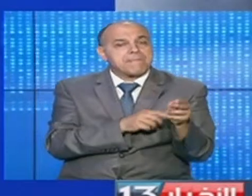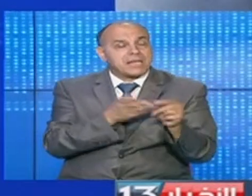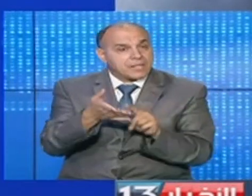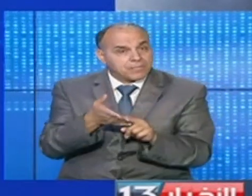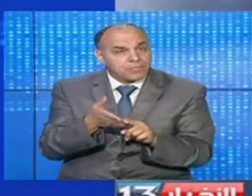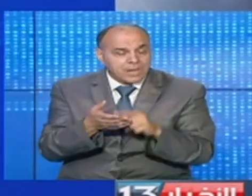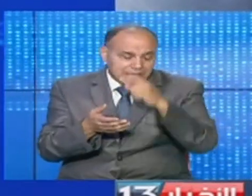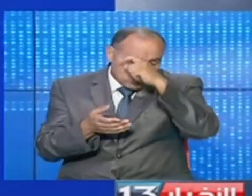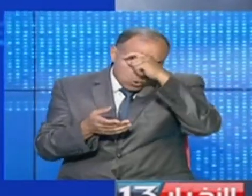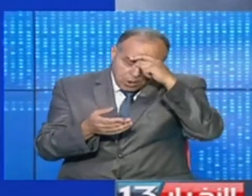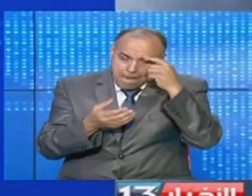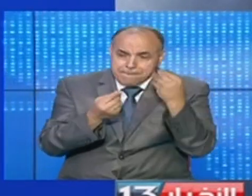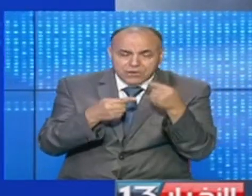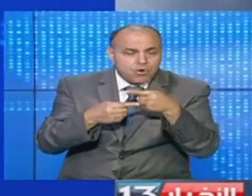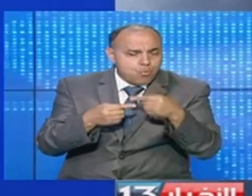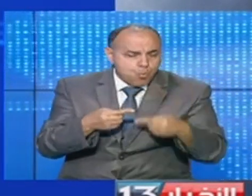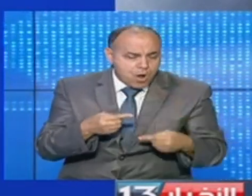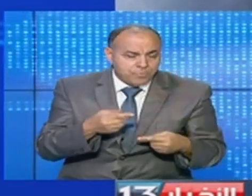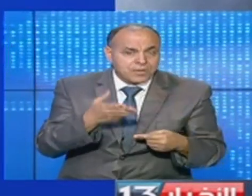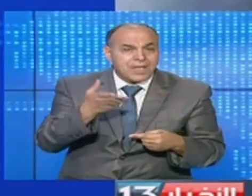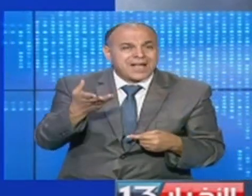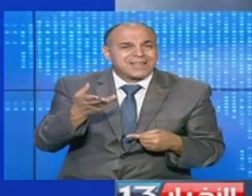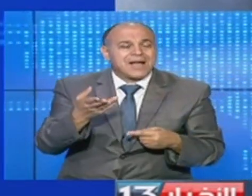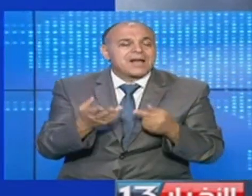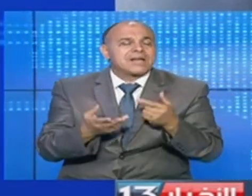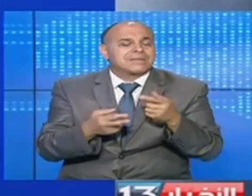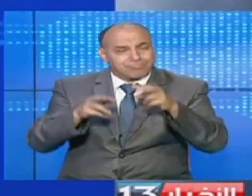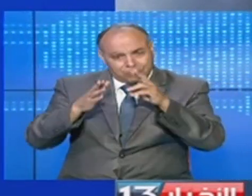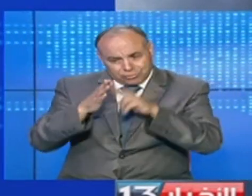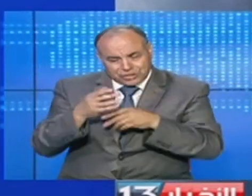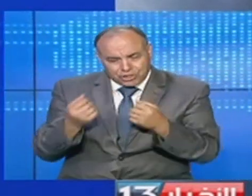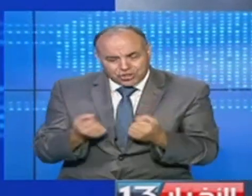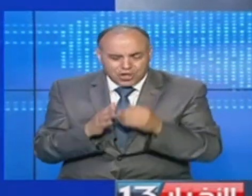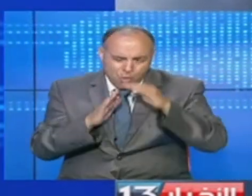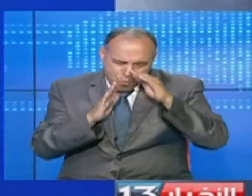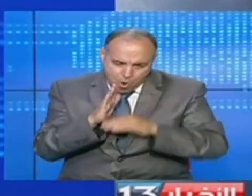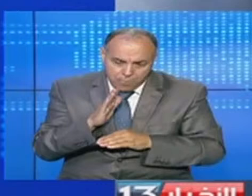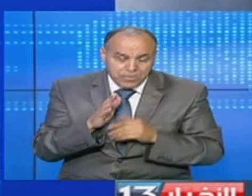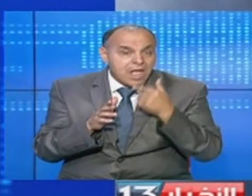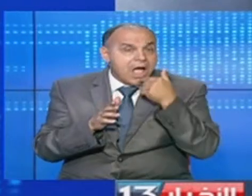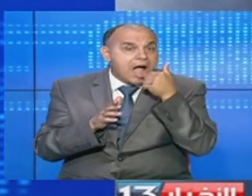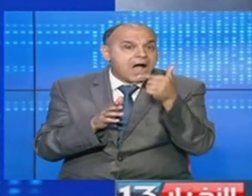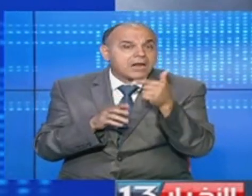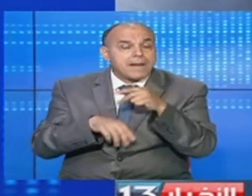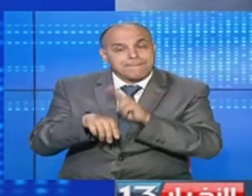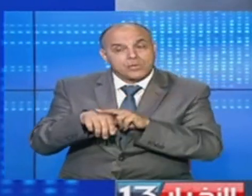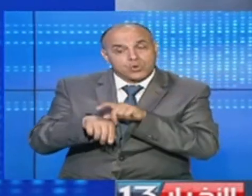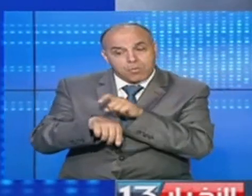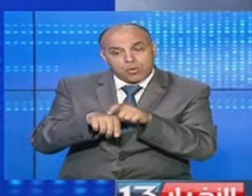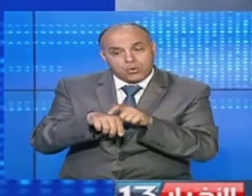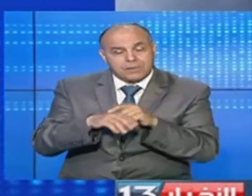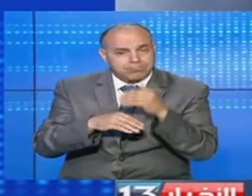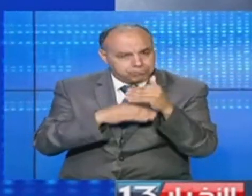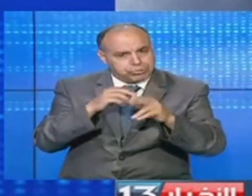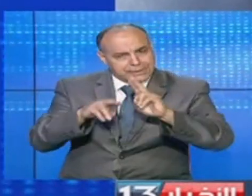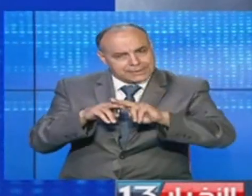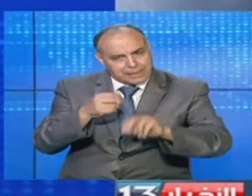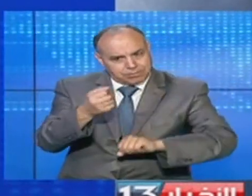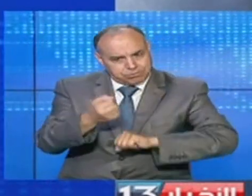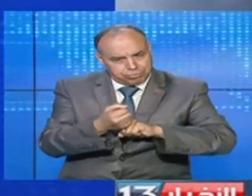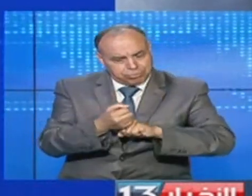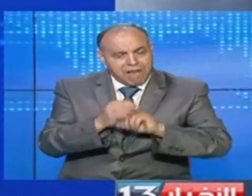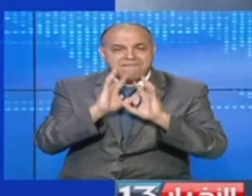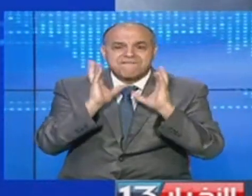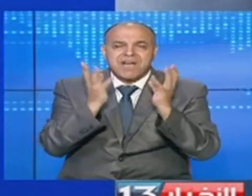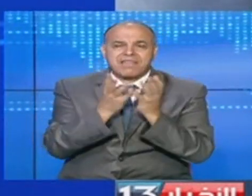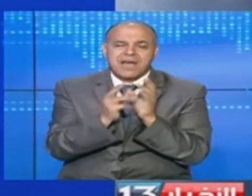يعاني من عده نقائص ساهمت في تراجع نشاطه هذا واعلنت الصوره المعنيه تطوير ودعم مثل هذه